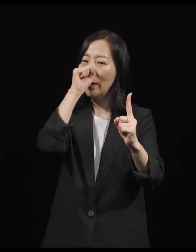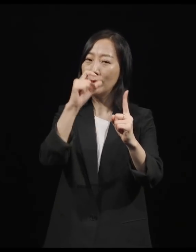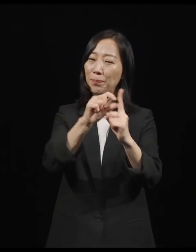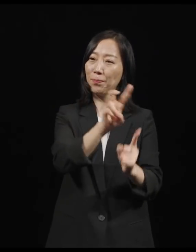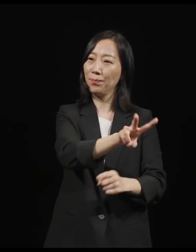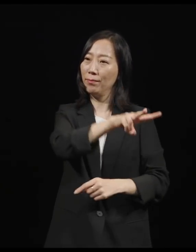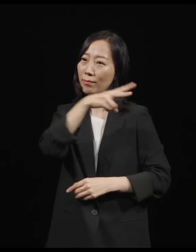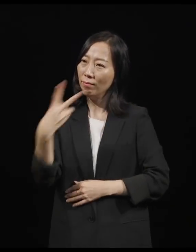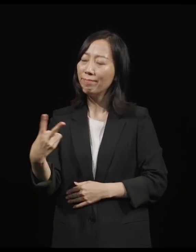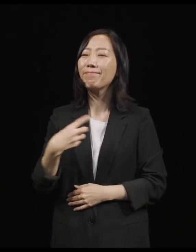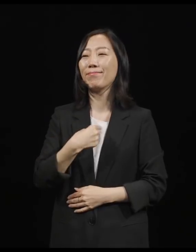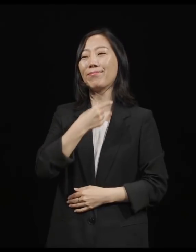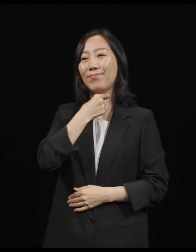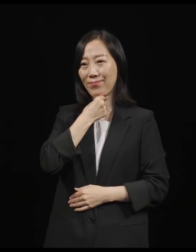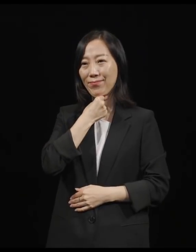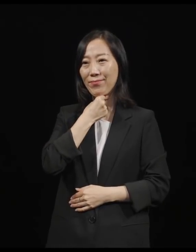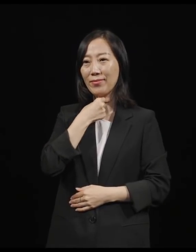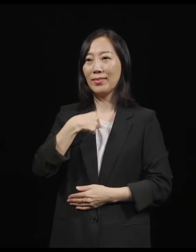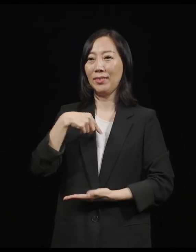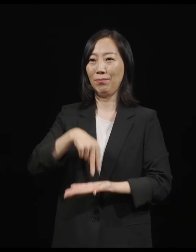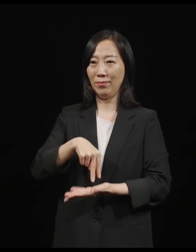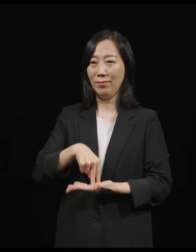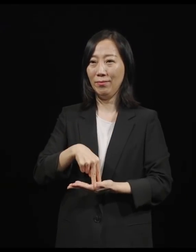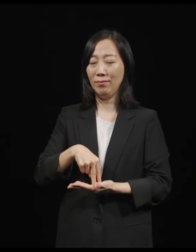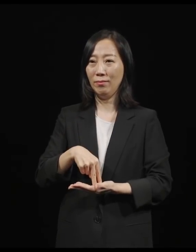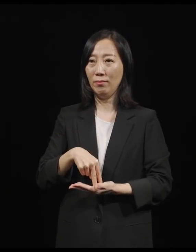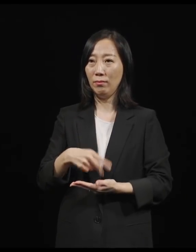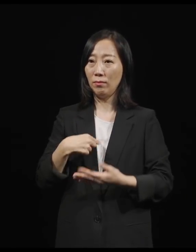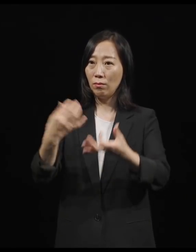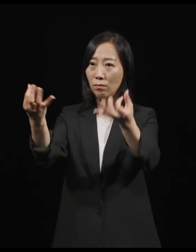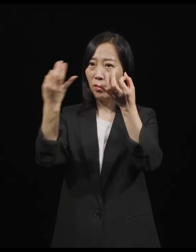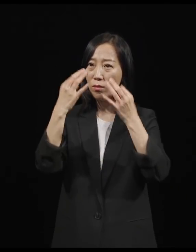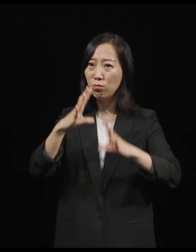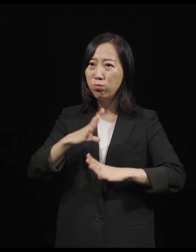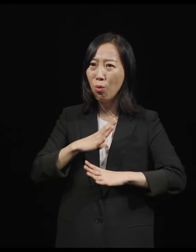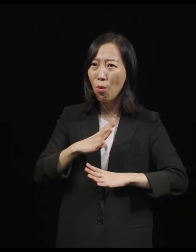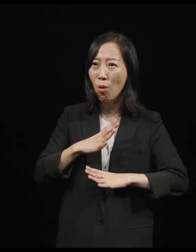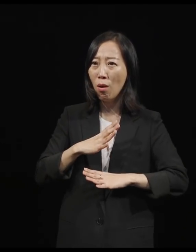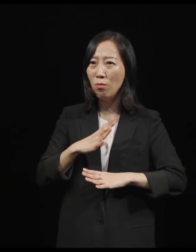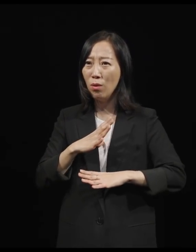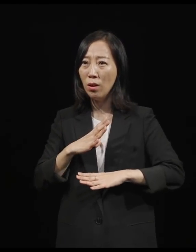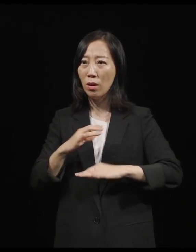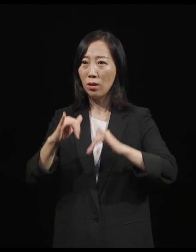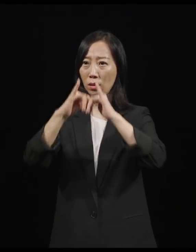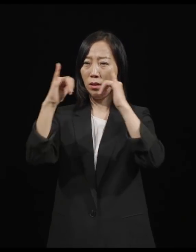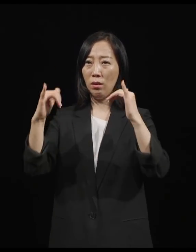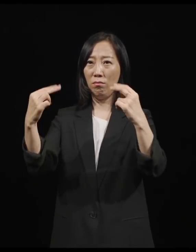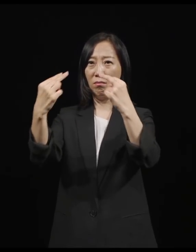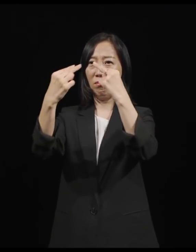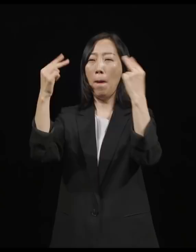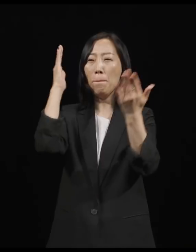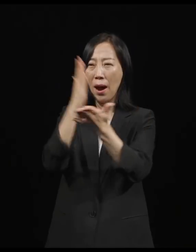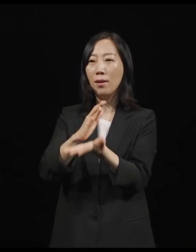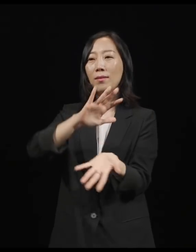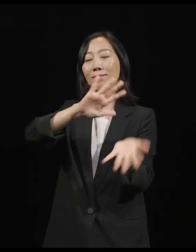바꾸고 싶어요. 우리를 무섭고 불쌍하게 바라보는 사회의 시선을 바꾸고 싶습니다.